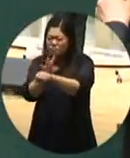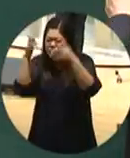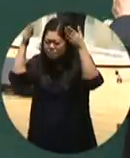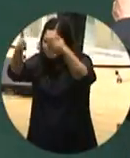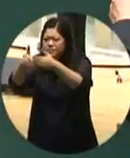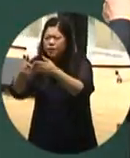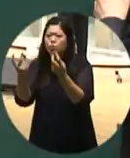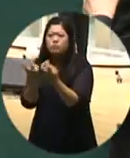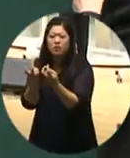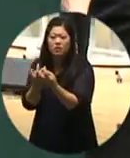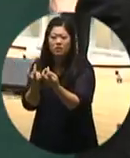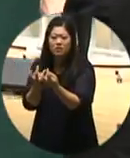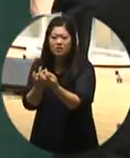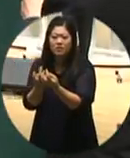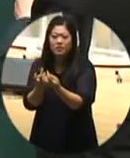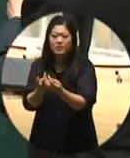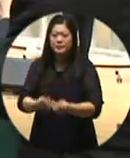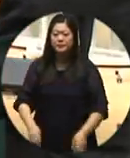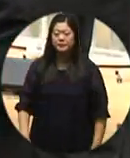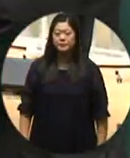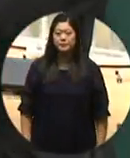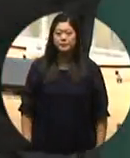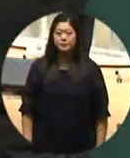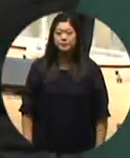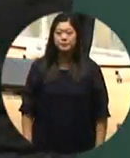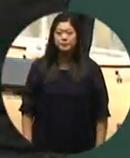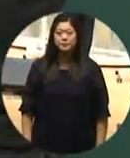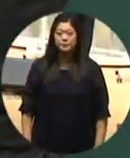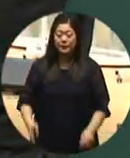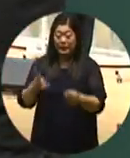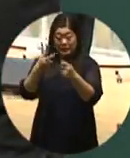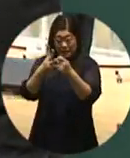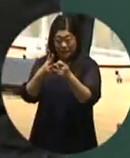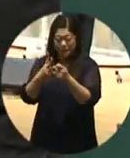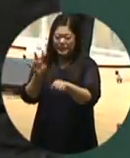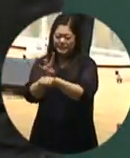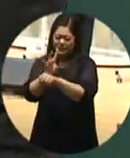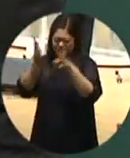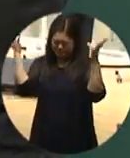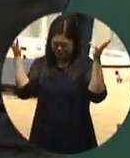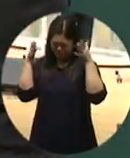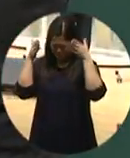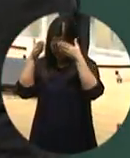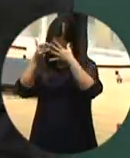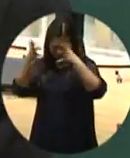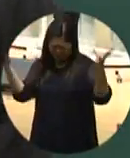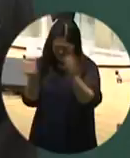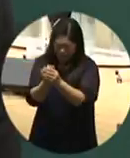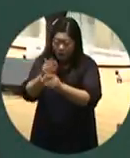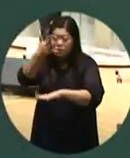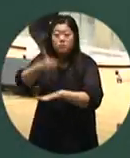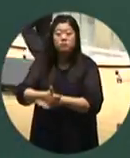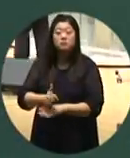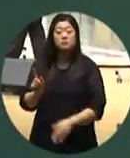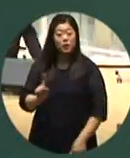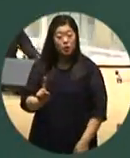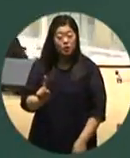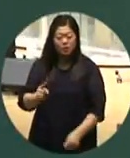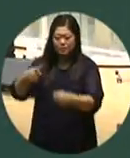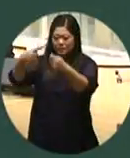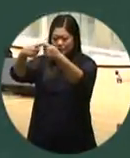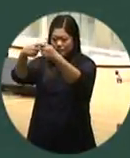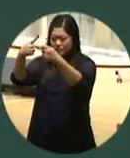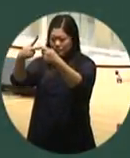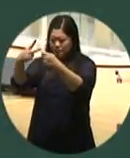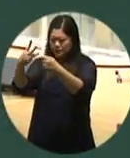24 hours all in. 24 올인의 결과. And number three would be the result of the 24 hours all in. 딱 갖고